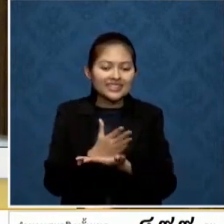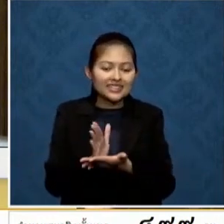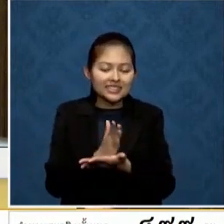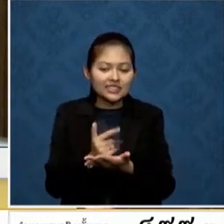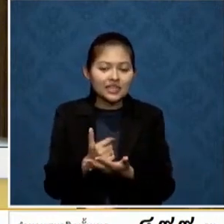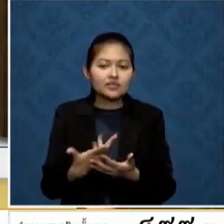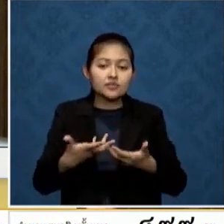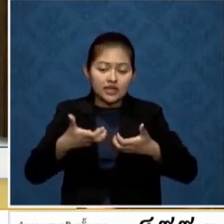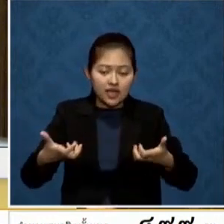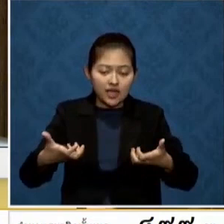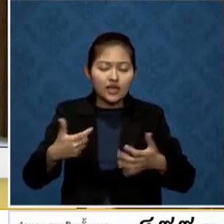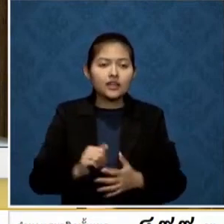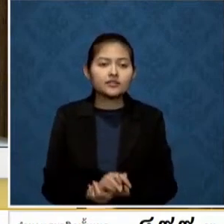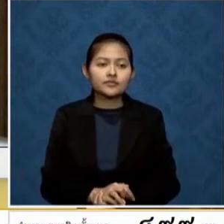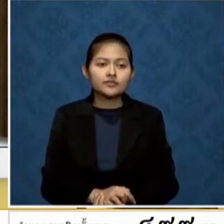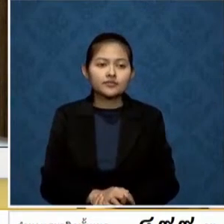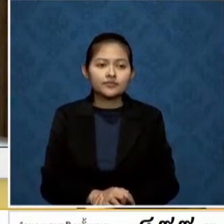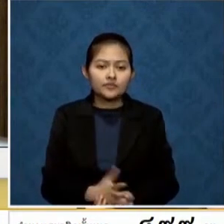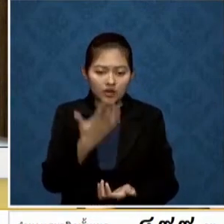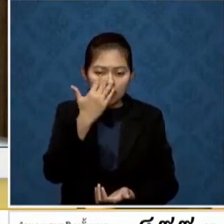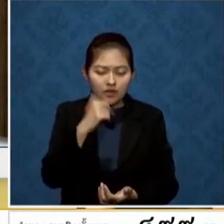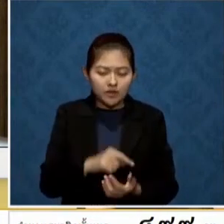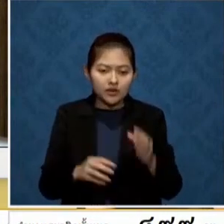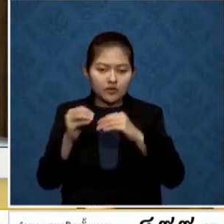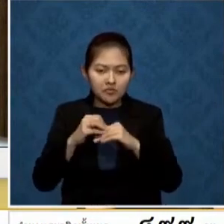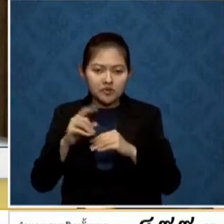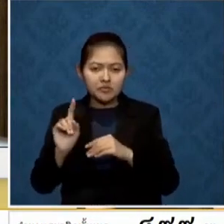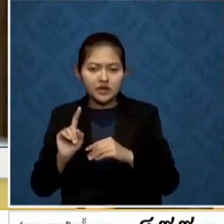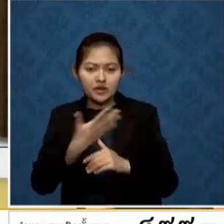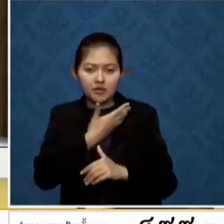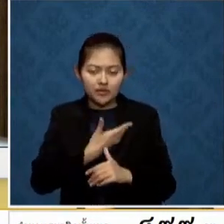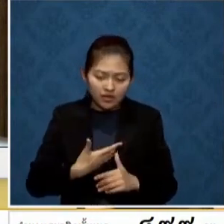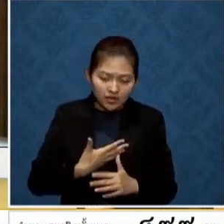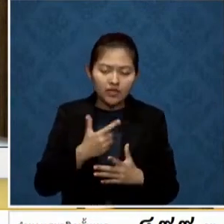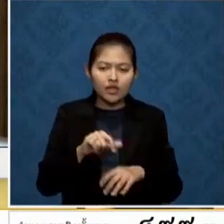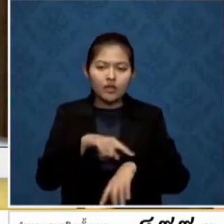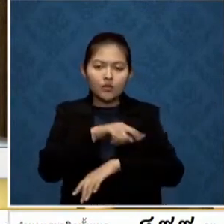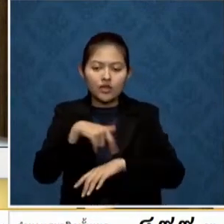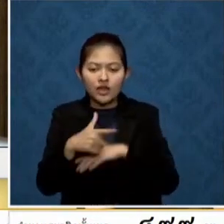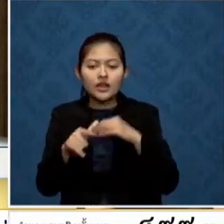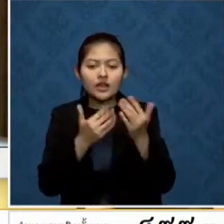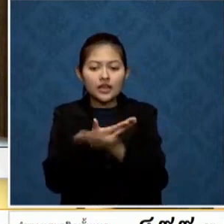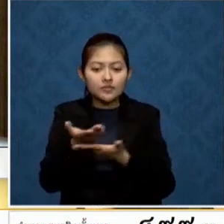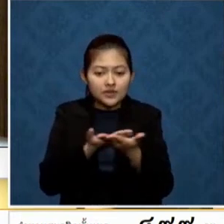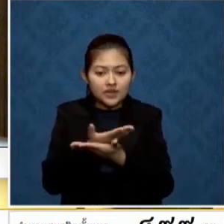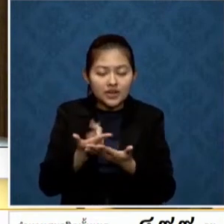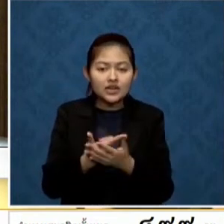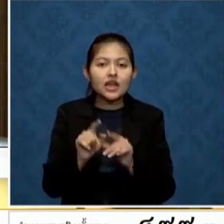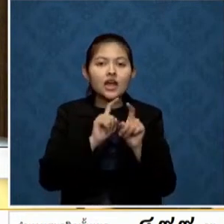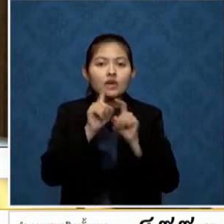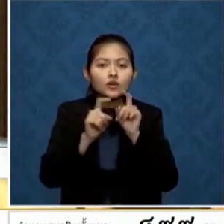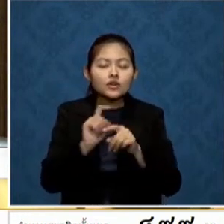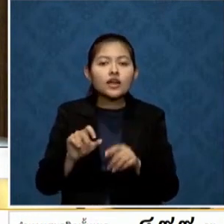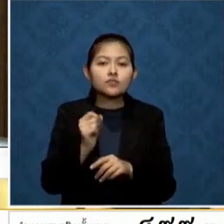2ประเภทนี้ให้มันได้สัดสวนมากขึ้นเพื่อไม่ให้ไปเพิ่มภาระเอ่อเวลาในการพิจารณาในส่วนของกระทู้ถามสด